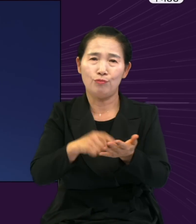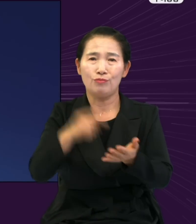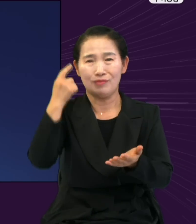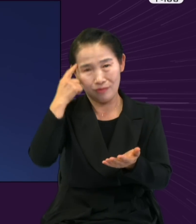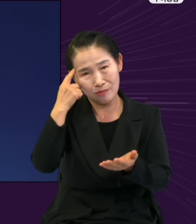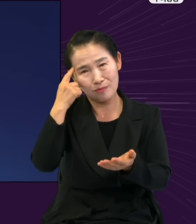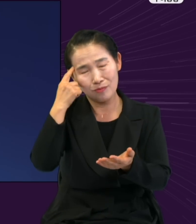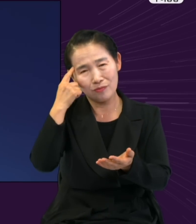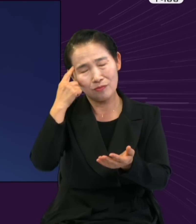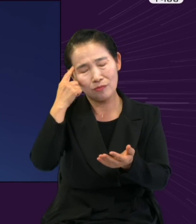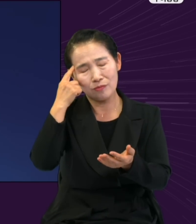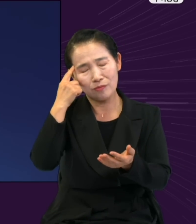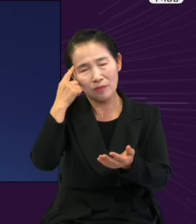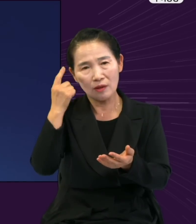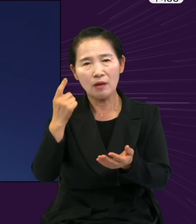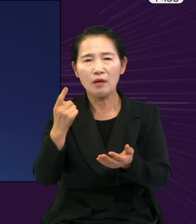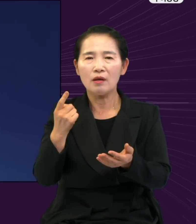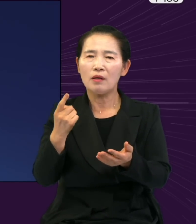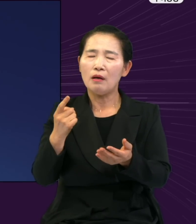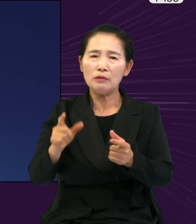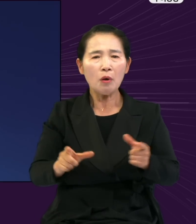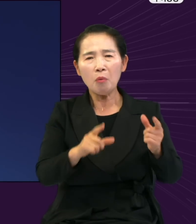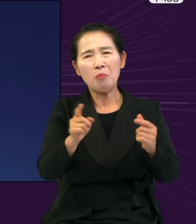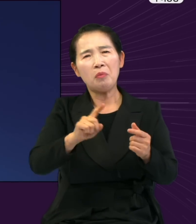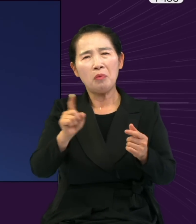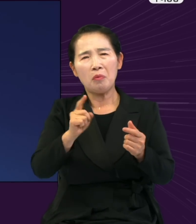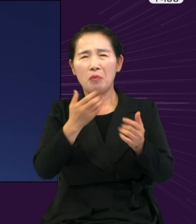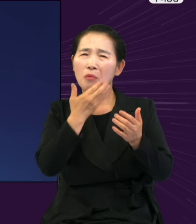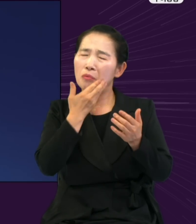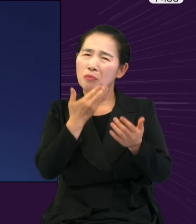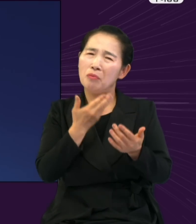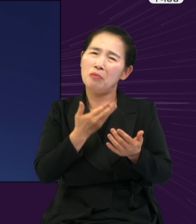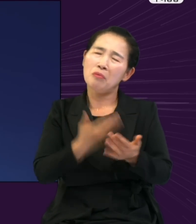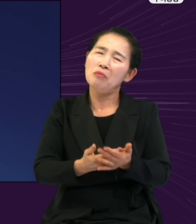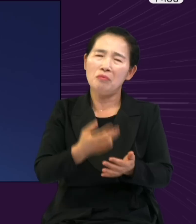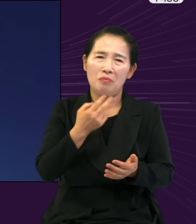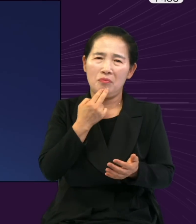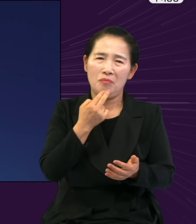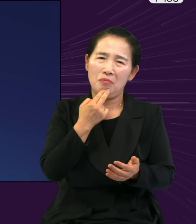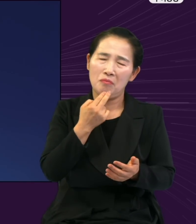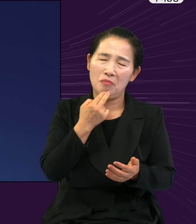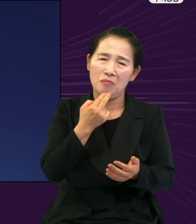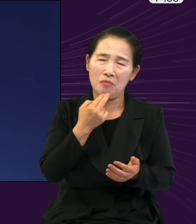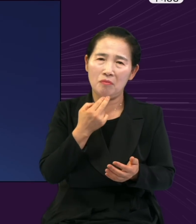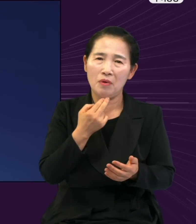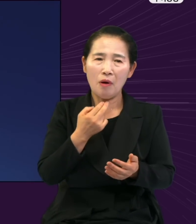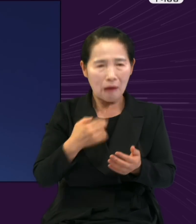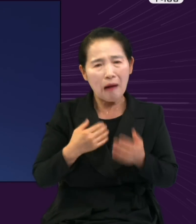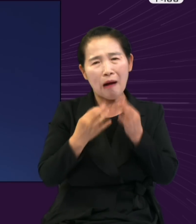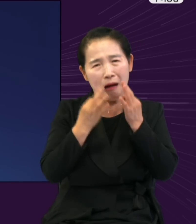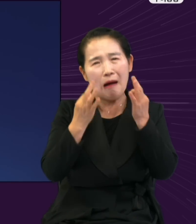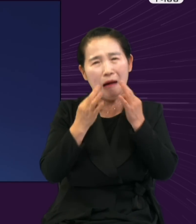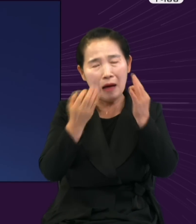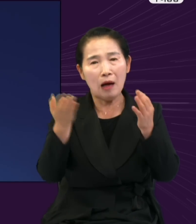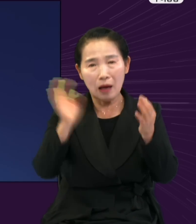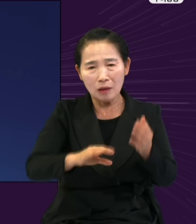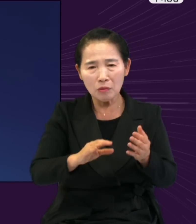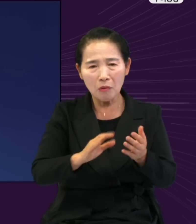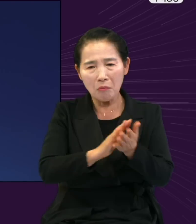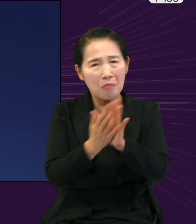그래서 삶이 그렇게 중요하지 않았습니다. 아무리 애를 써도 달라지지 않는 삶에 숨이